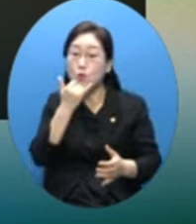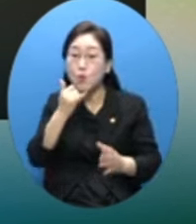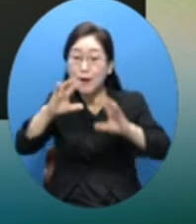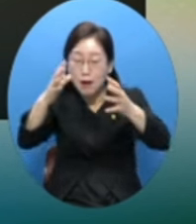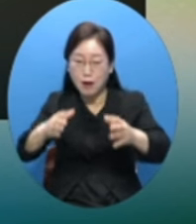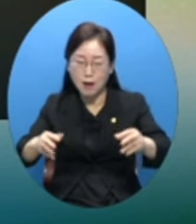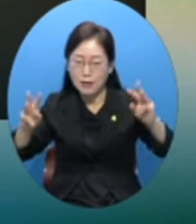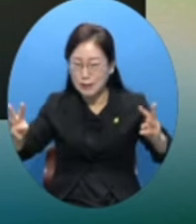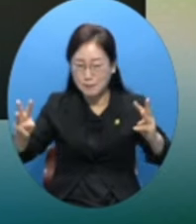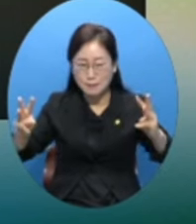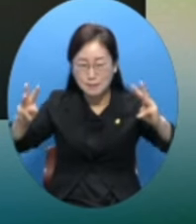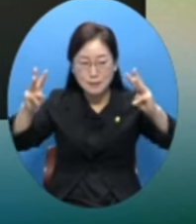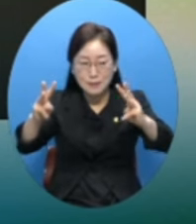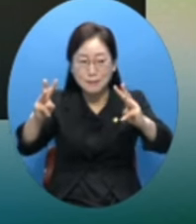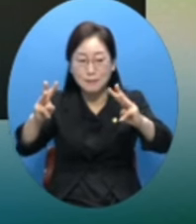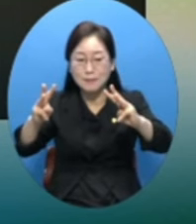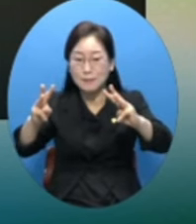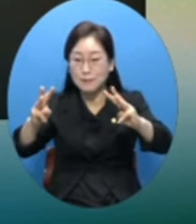3대3으로 해서 다시